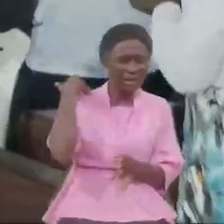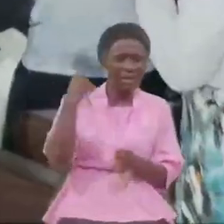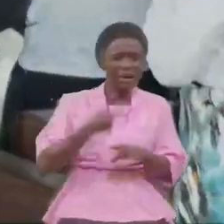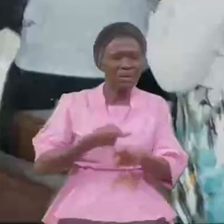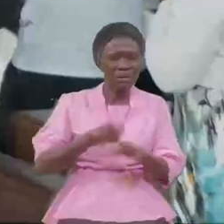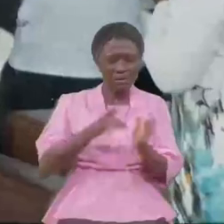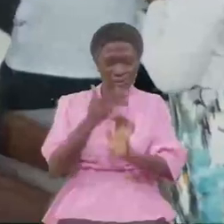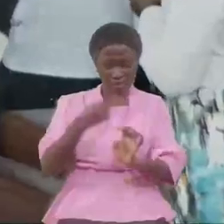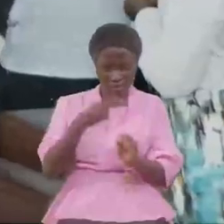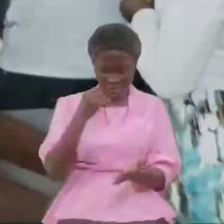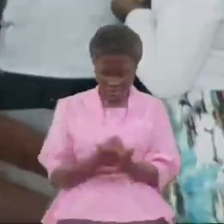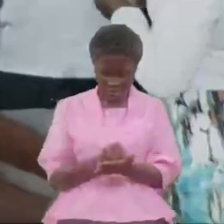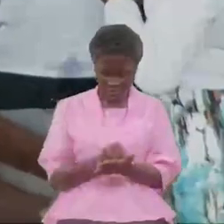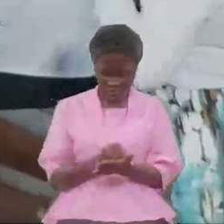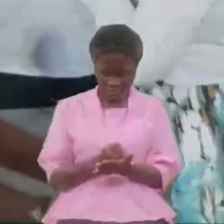redresse maintenant.